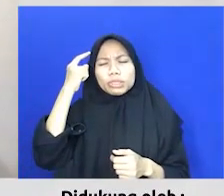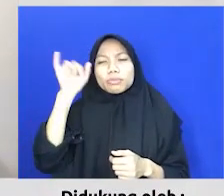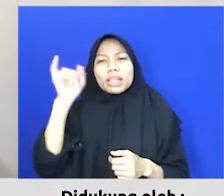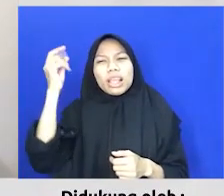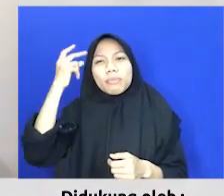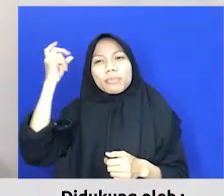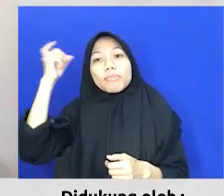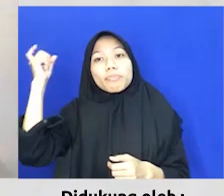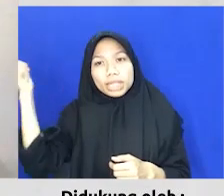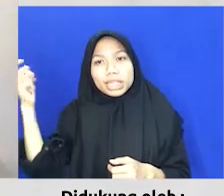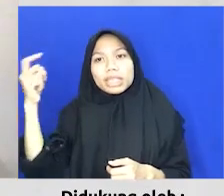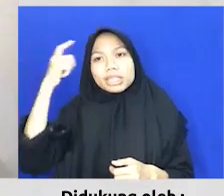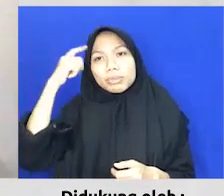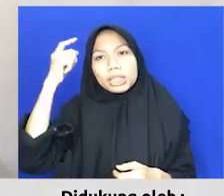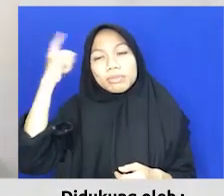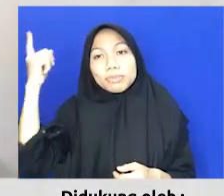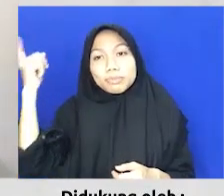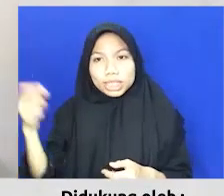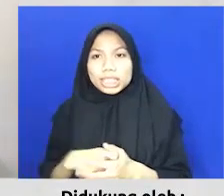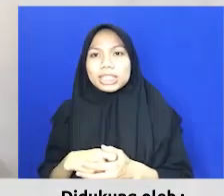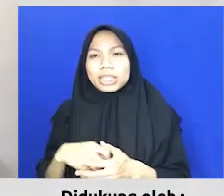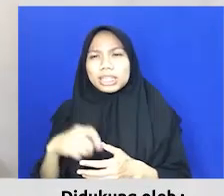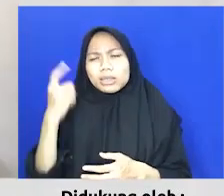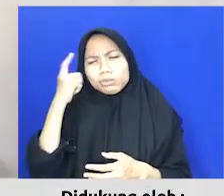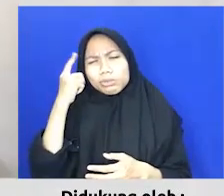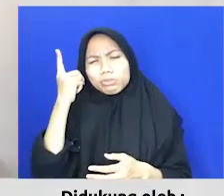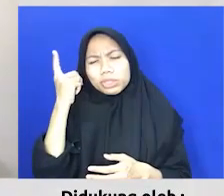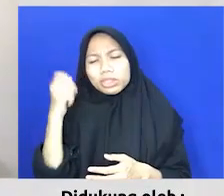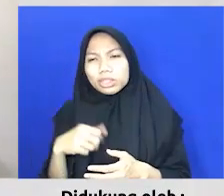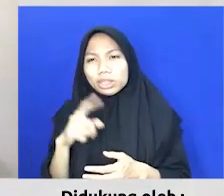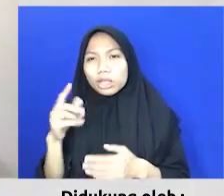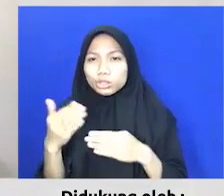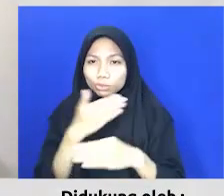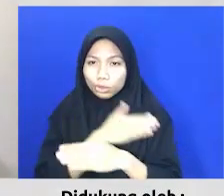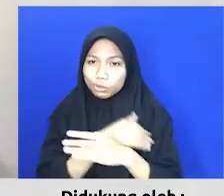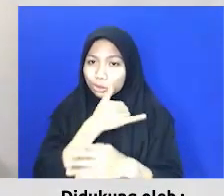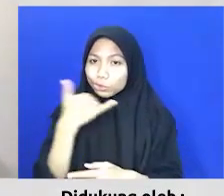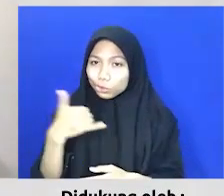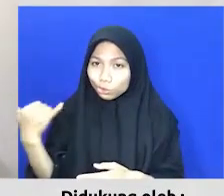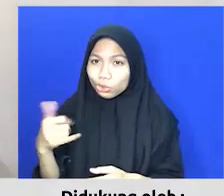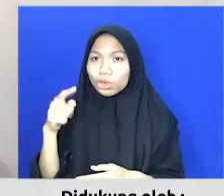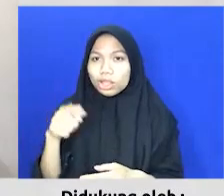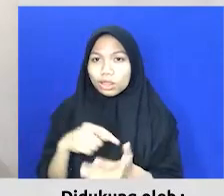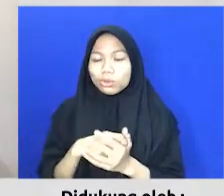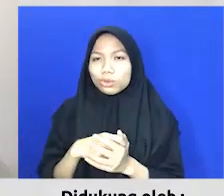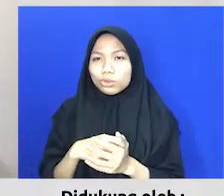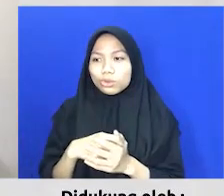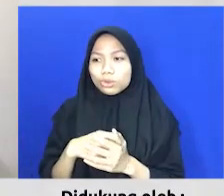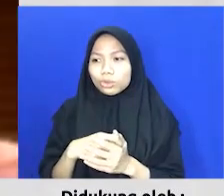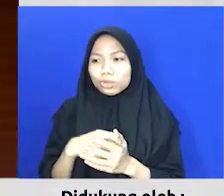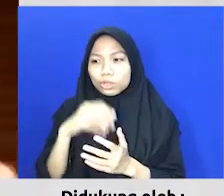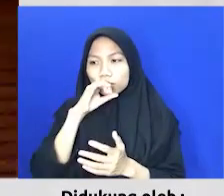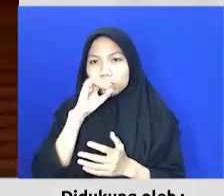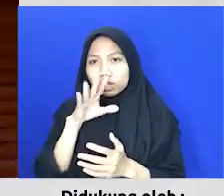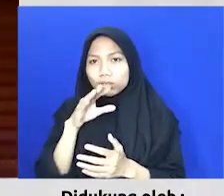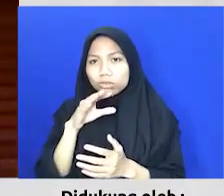Dilan, betapa menyerah Pak Alwi gitu ya atau Usmar Ismail itu memang men-set up karakter dengan masalah. Ini yang